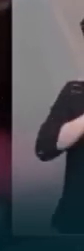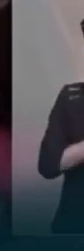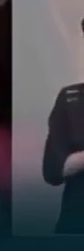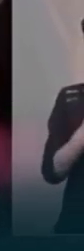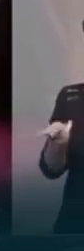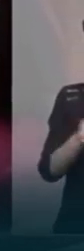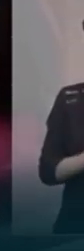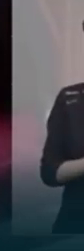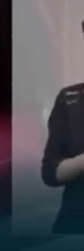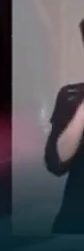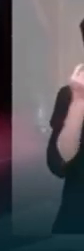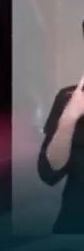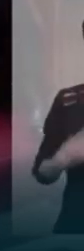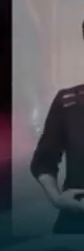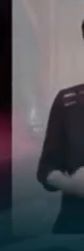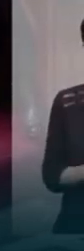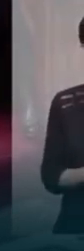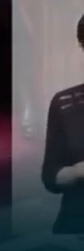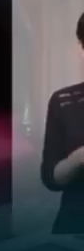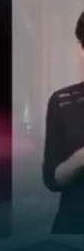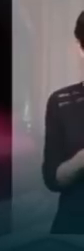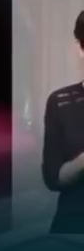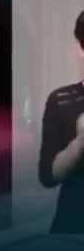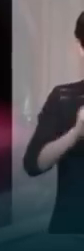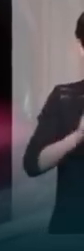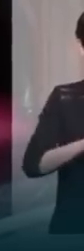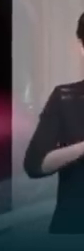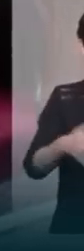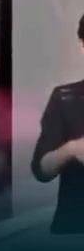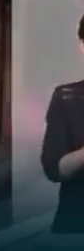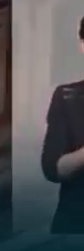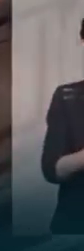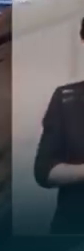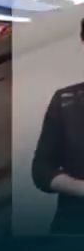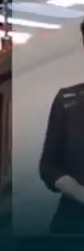Monsieur le député, quand est-ce que vous allez en finir avec les caricatures?